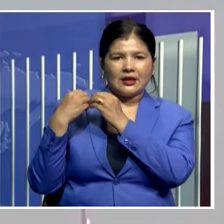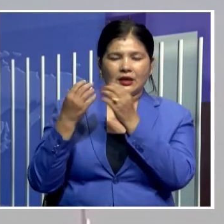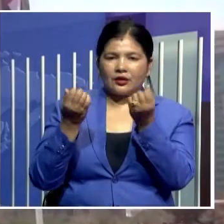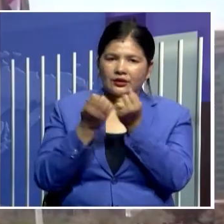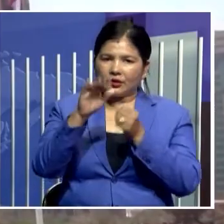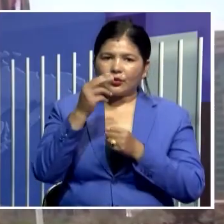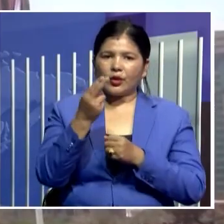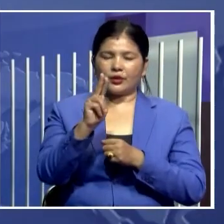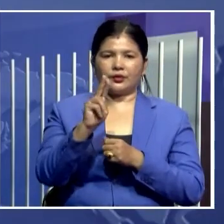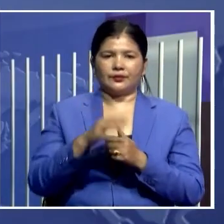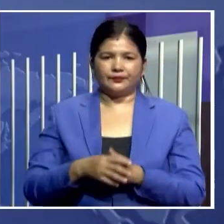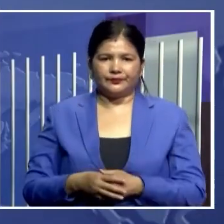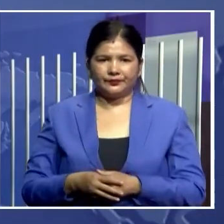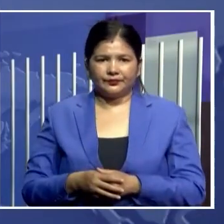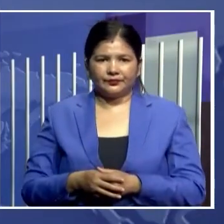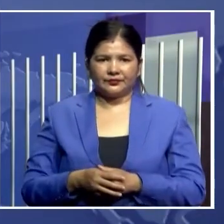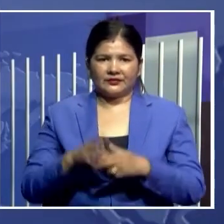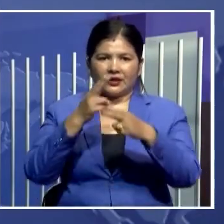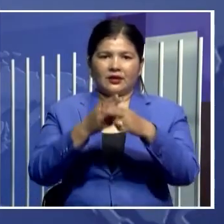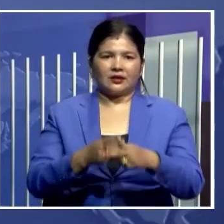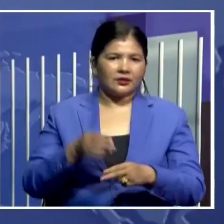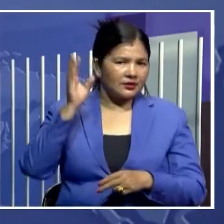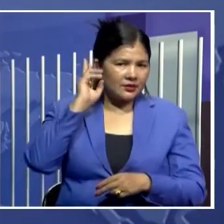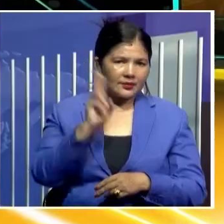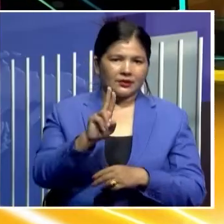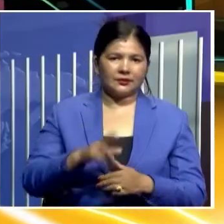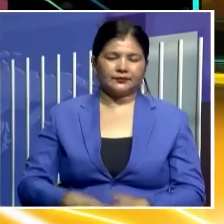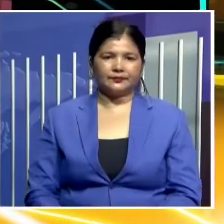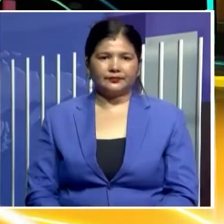थियो। अब आर्थिक समाचार।